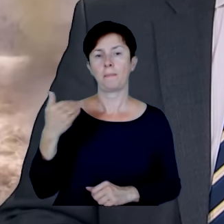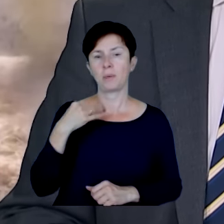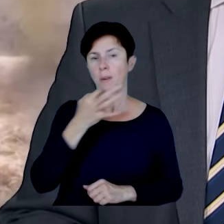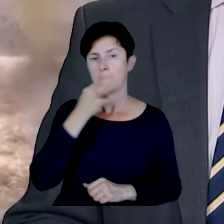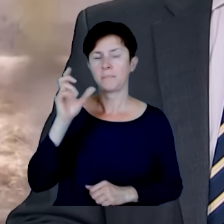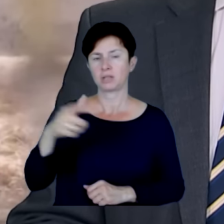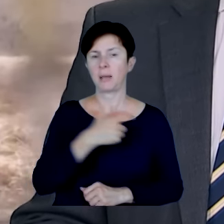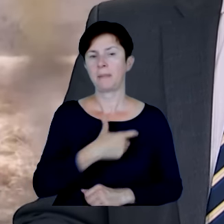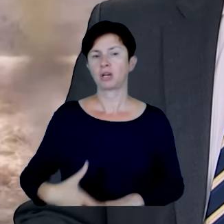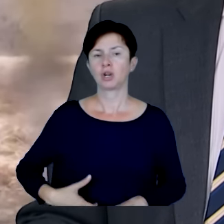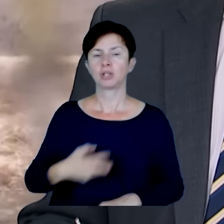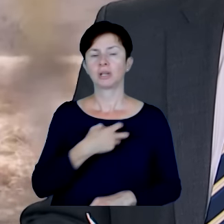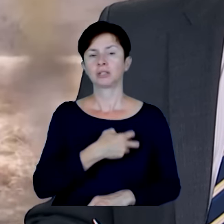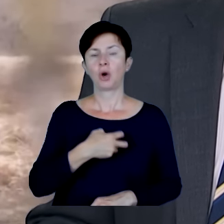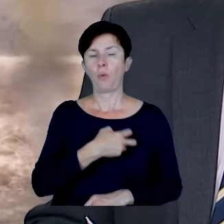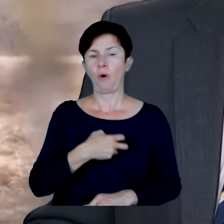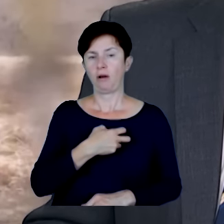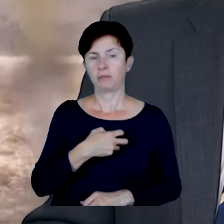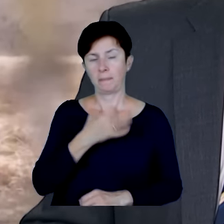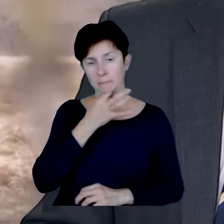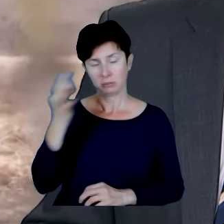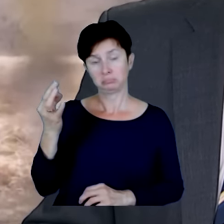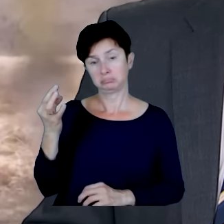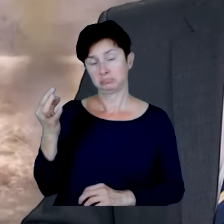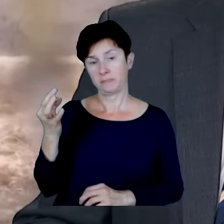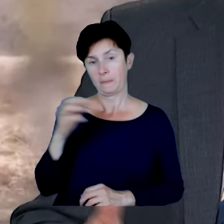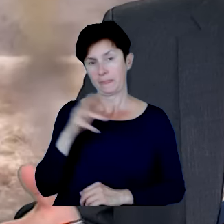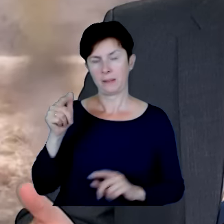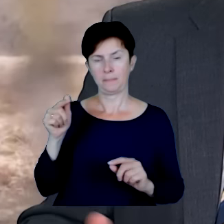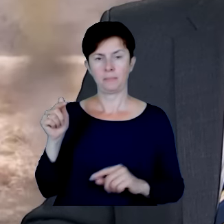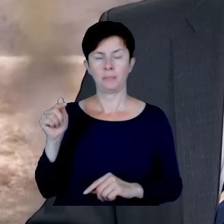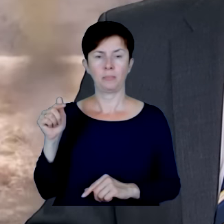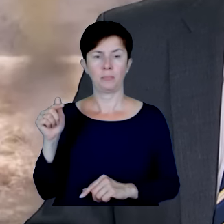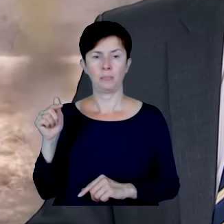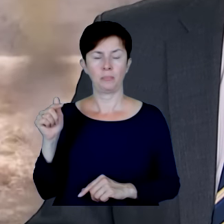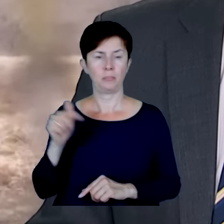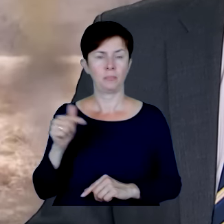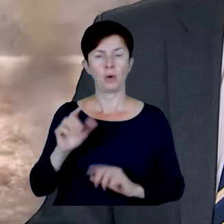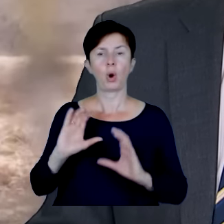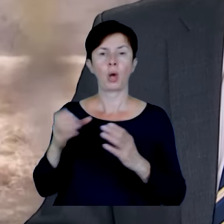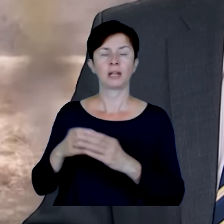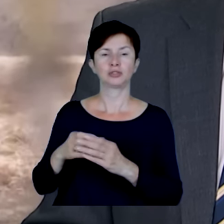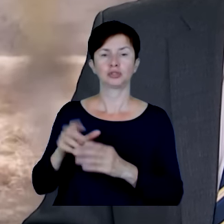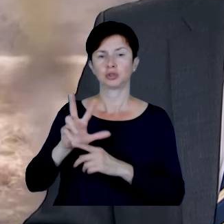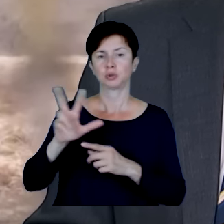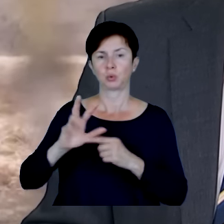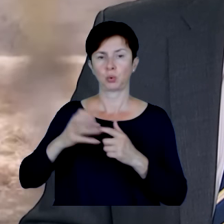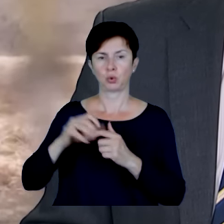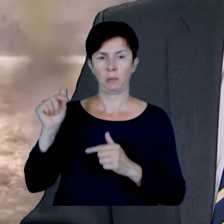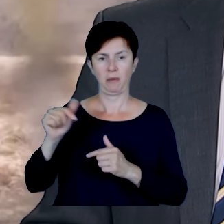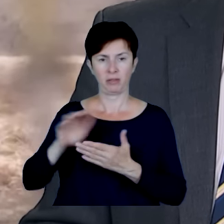Sejmu, Szymona Hołownię, czy przypadkiem nie powinni, ta koalicja 13 grudnia nie powinna